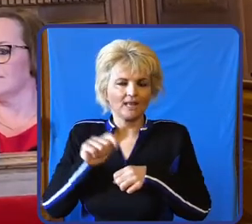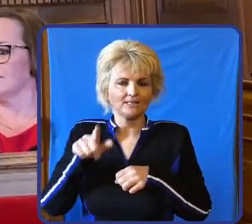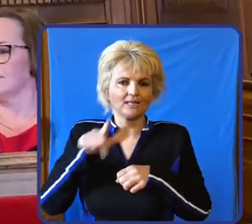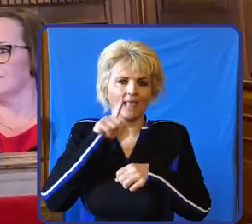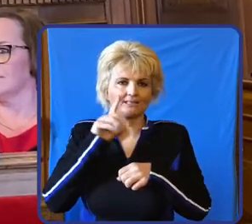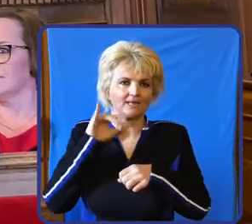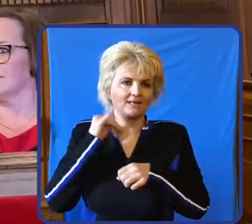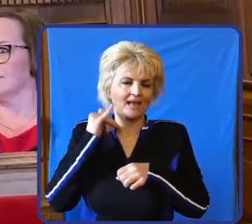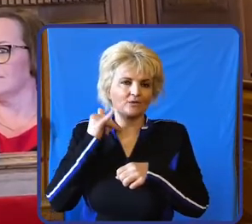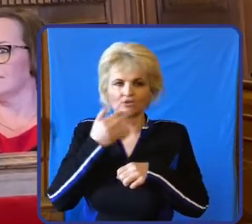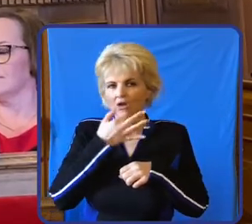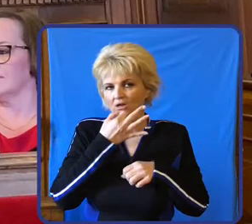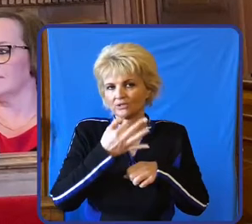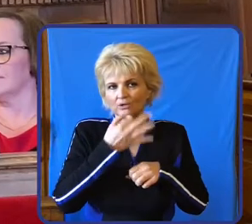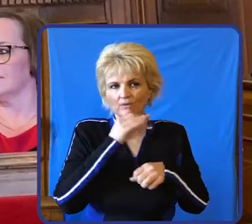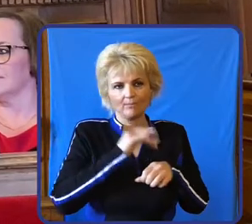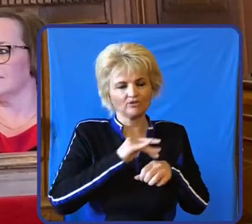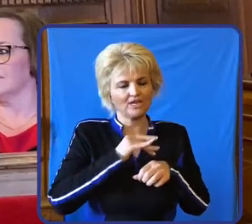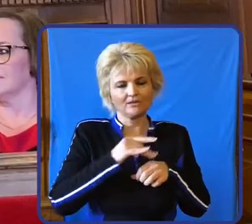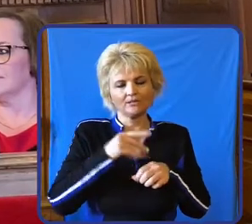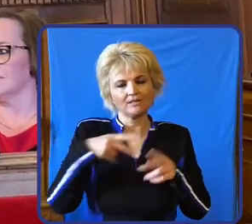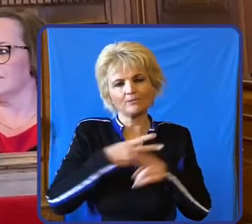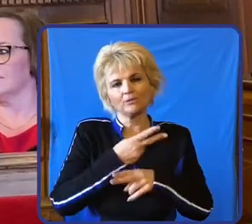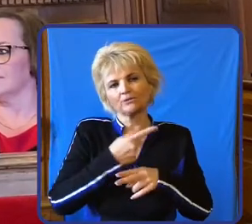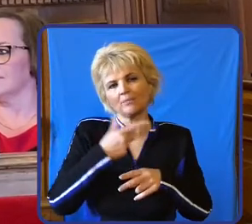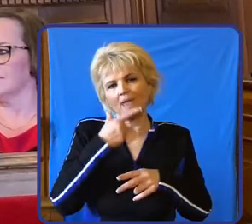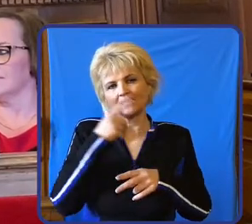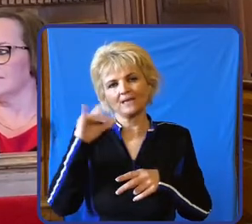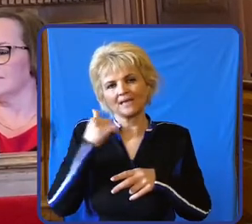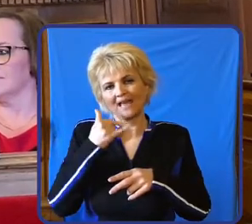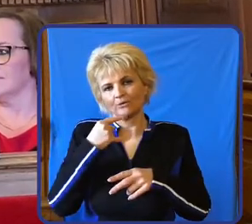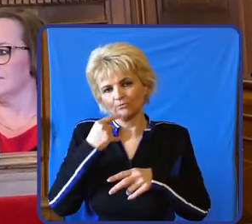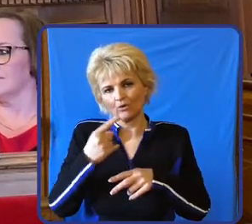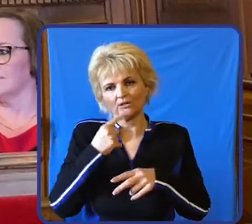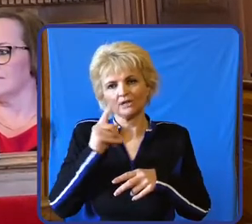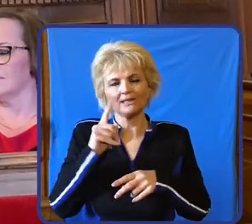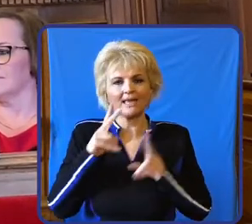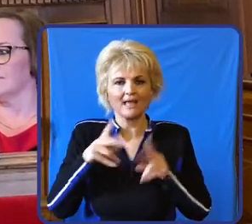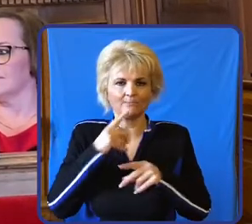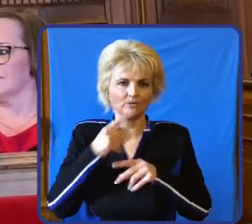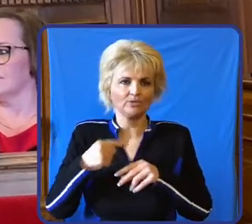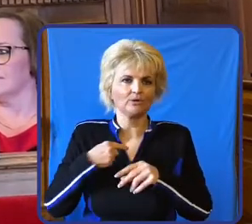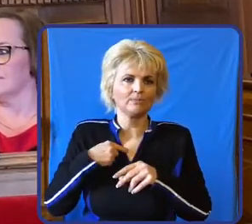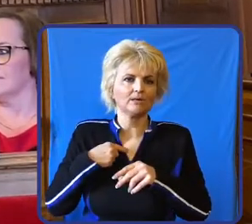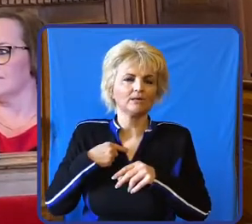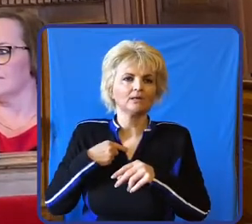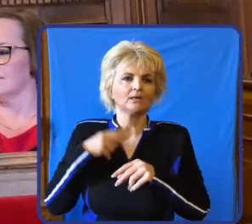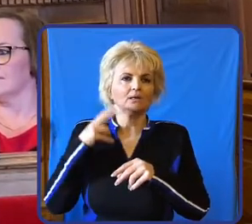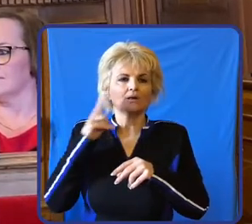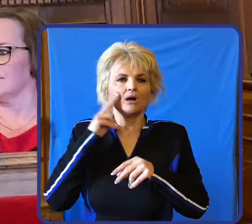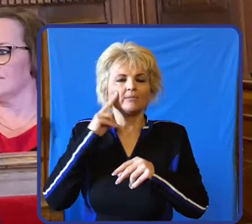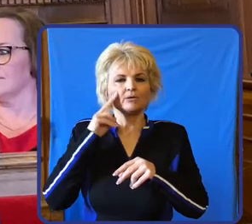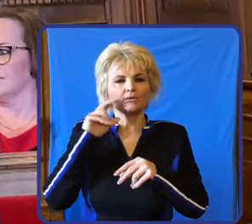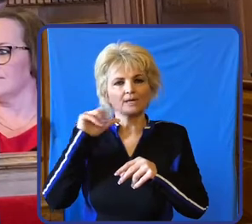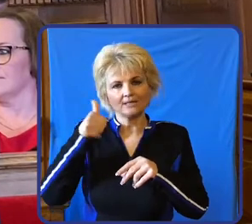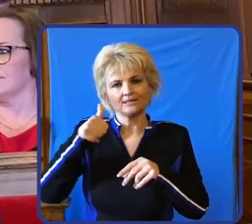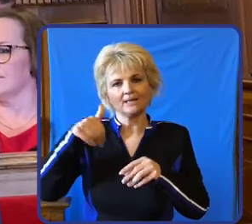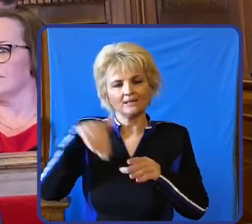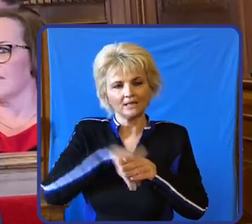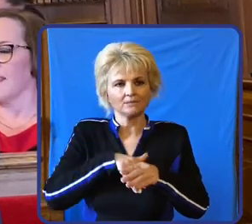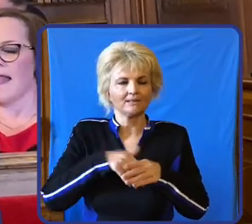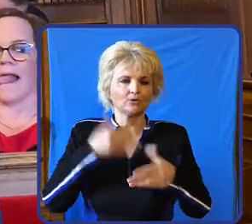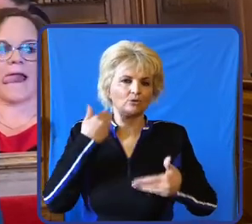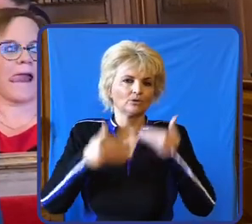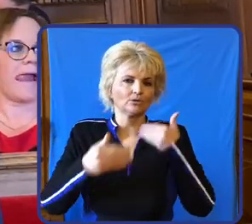Lázár Jánosnak a szava, bocsánat, én nem szoktam Lázárhoz, de ezt most el kell mondanom, mert mikor részt vett egyetlen egyszer a közgyűlésen, akkor